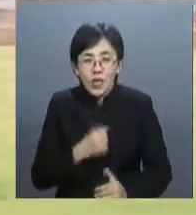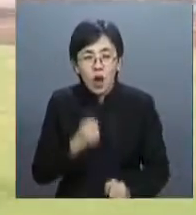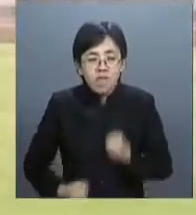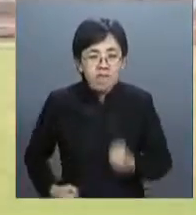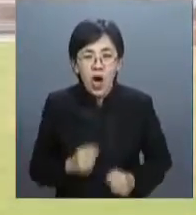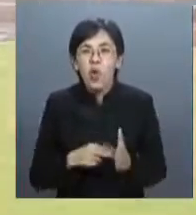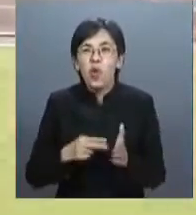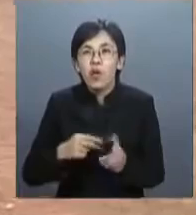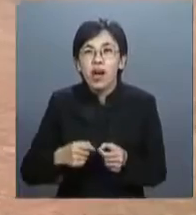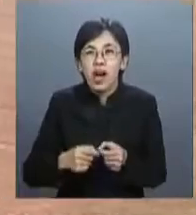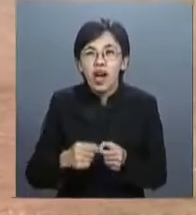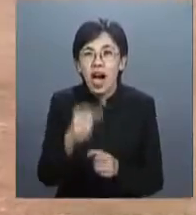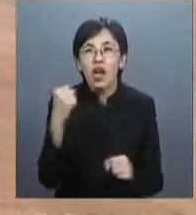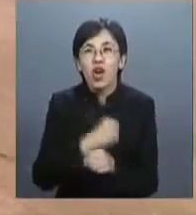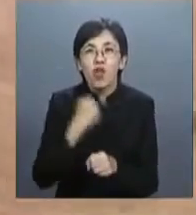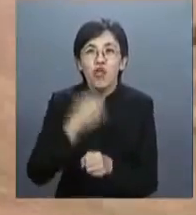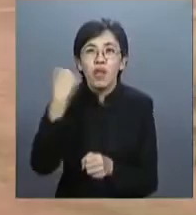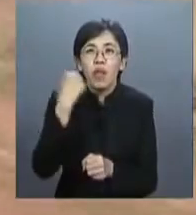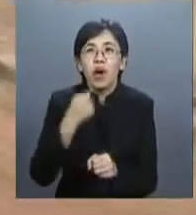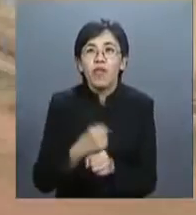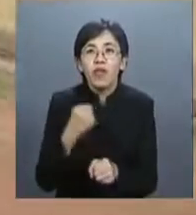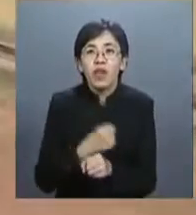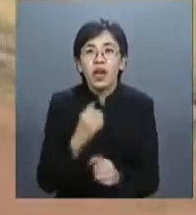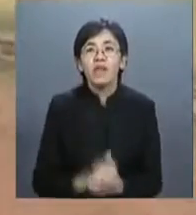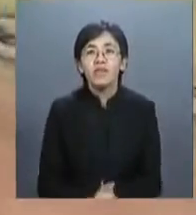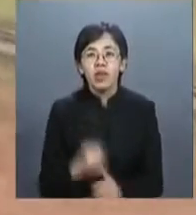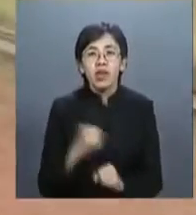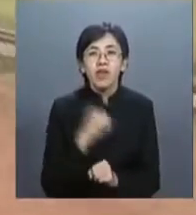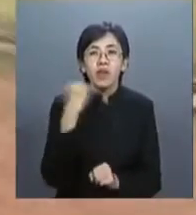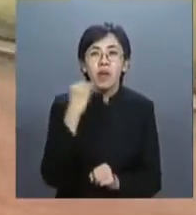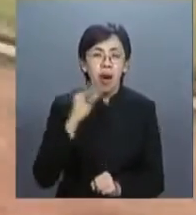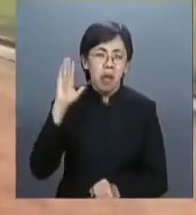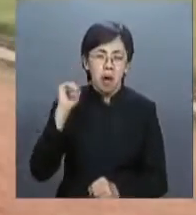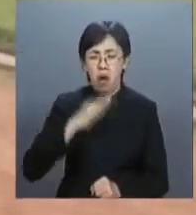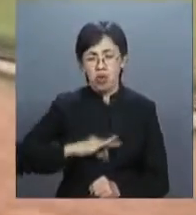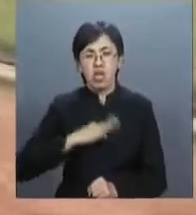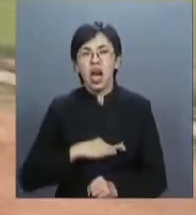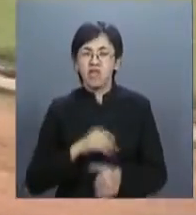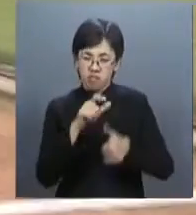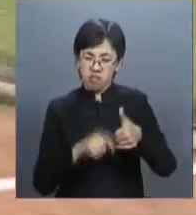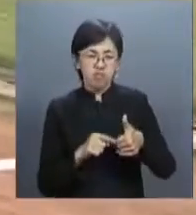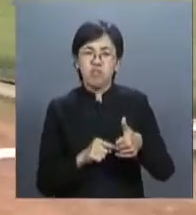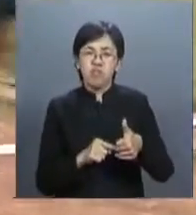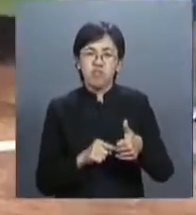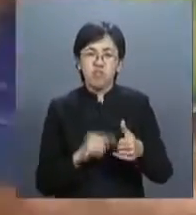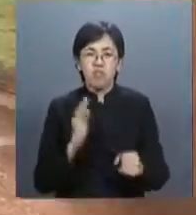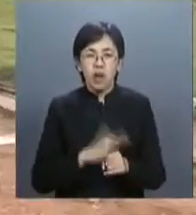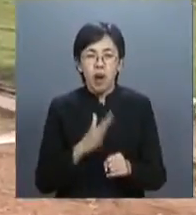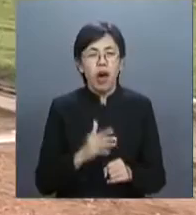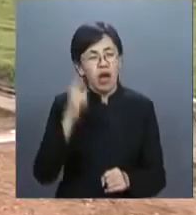กลและพยายามฝึกฝนตนเองตลอดมาแต่ด้วยสาเหตุที่คุณพ่อมองว่าพรสวรรค์อย่างเดียวไม่เพียงพอที่จะทำให้คณิต